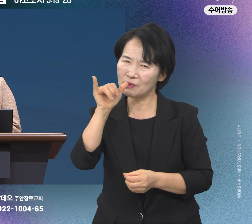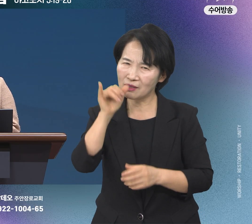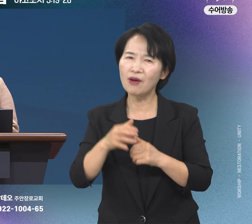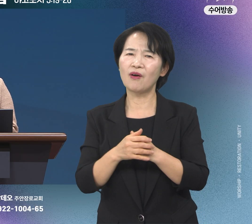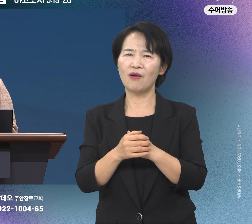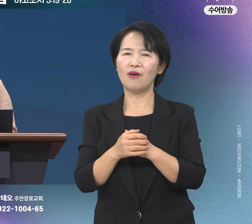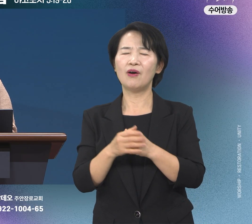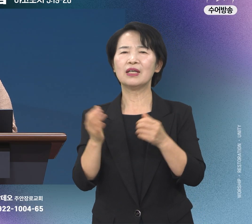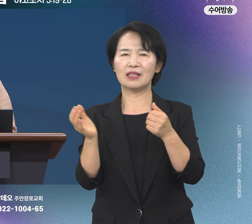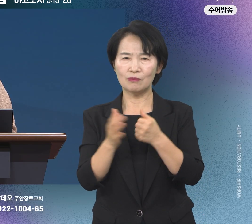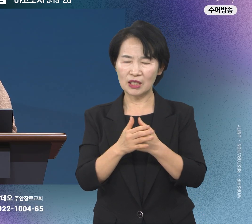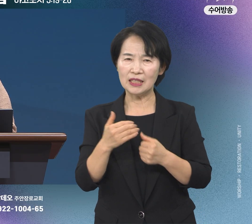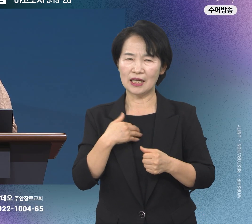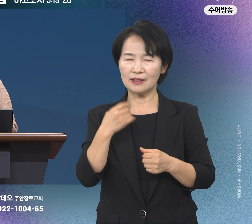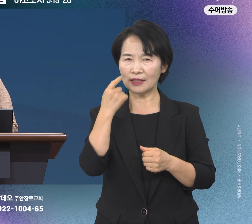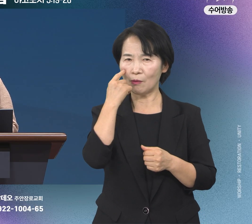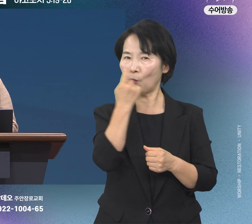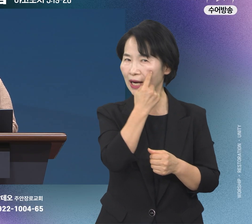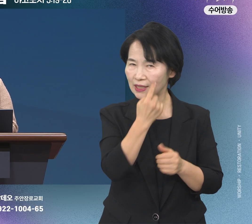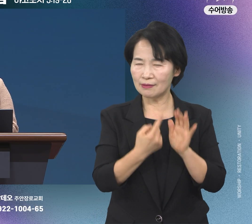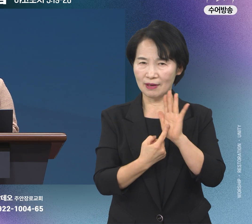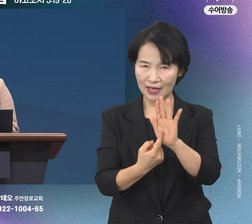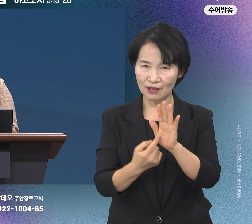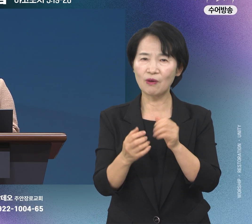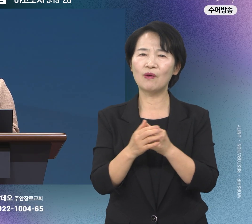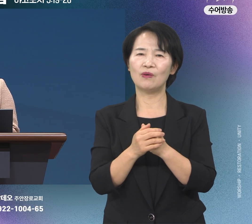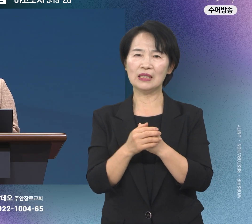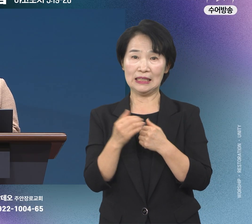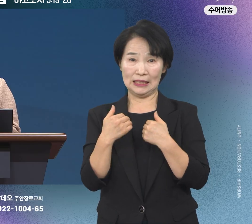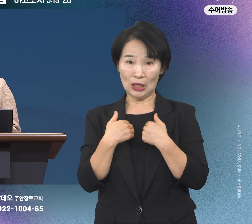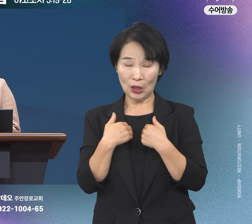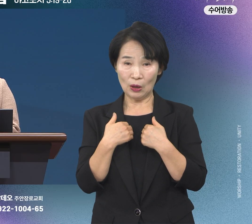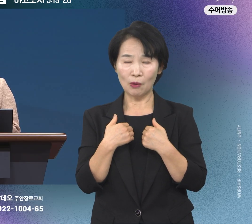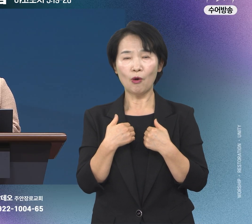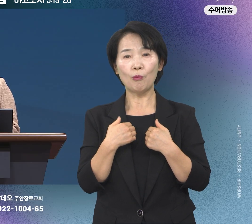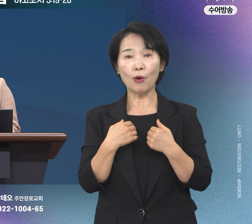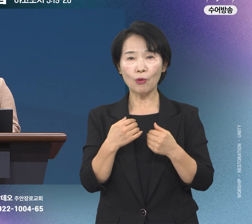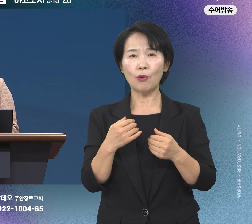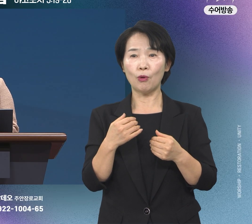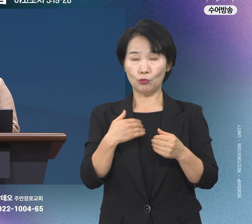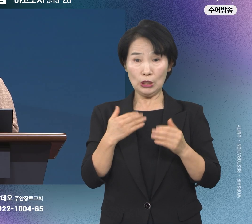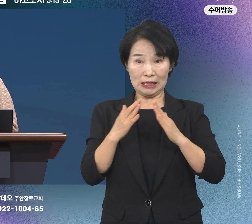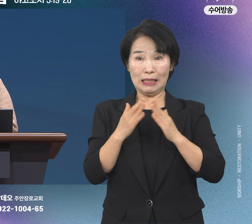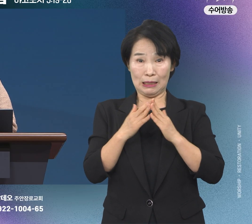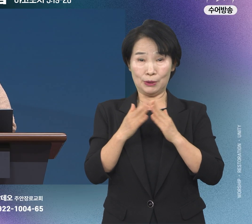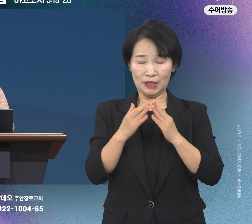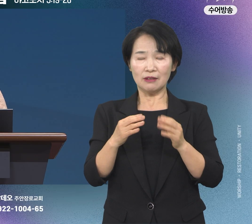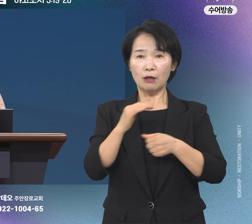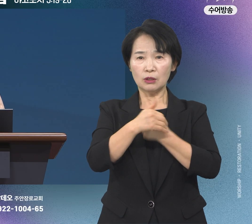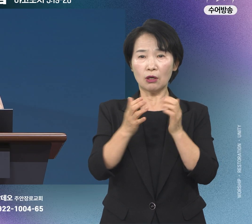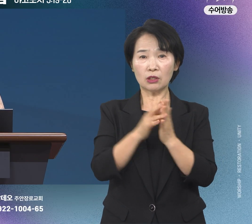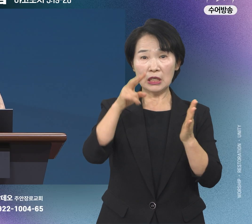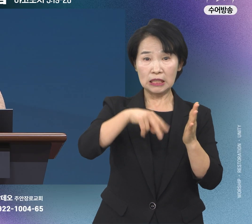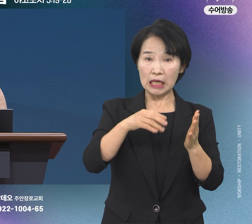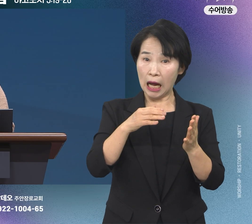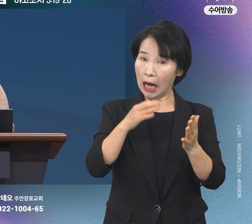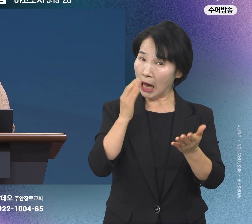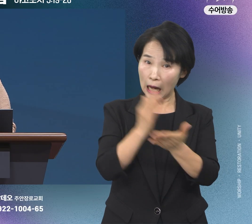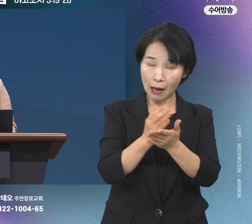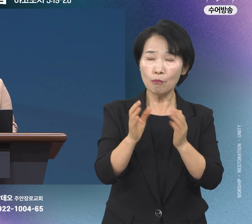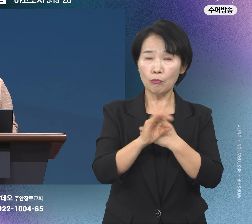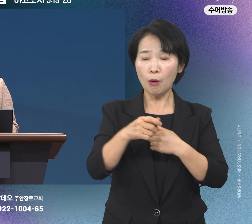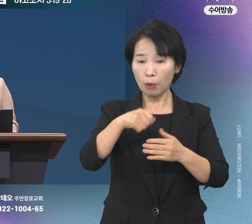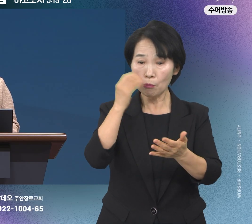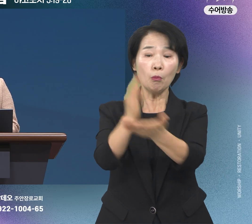이런 질문을 하는 것이죠. 근데 저는 성경을 읽지 않은 자 밥도 먹지 말라는 굉장히 엄격한 기독교 교육을